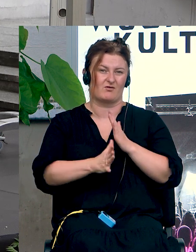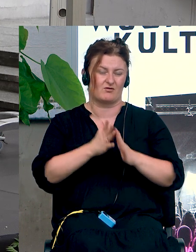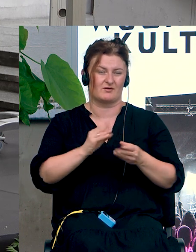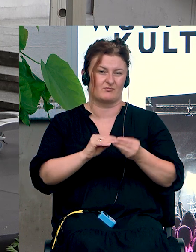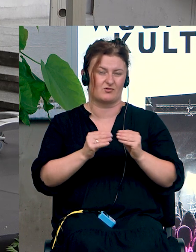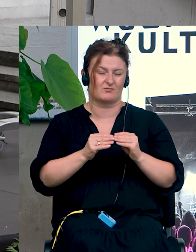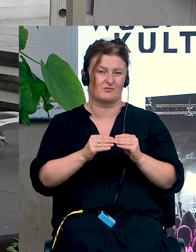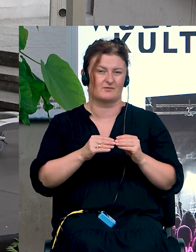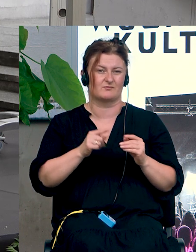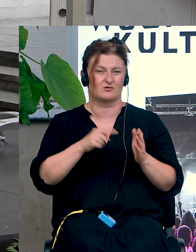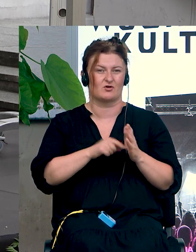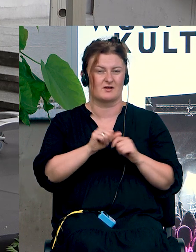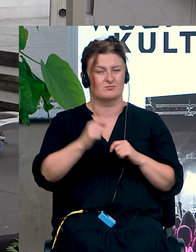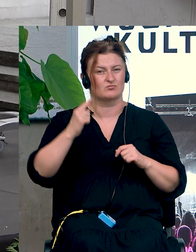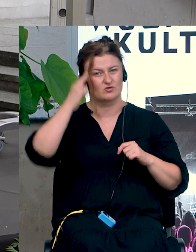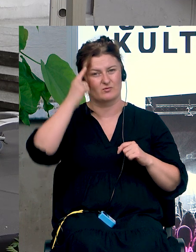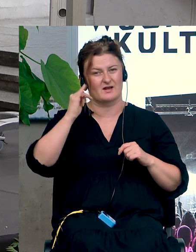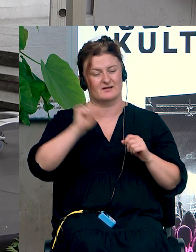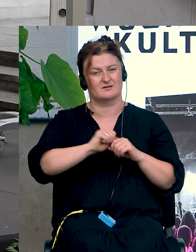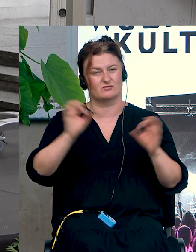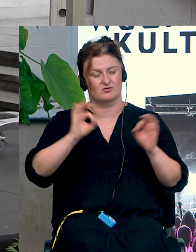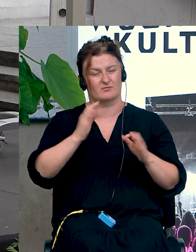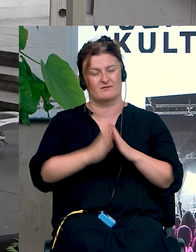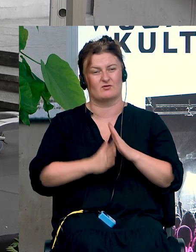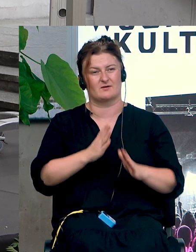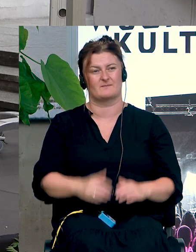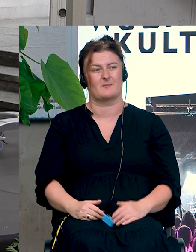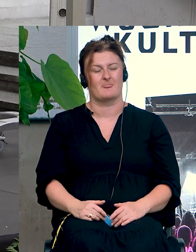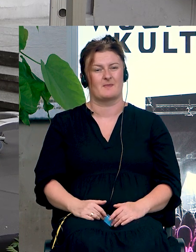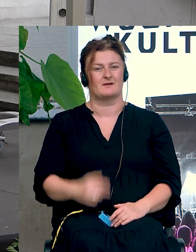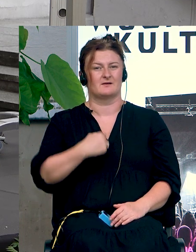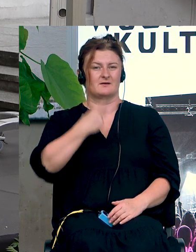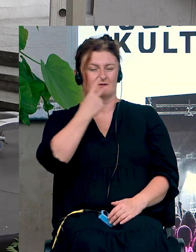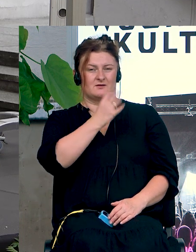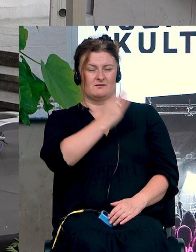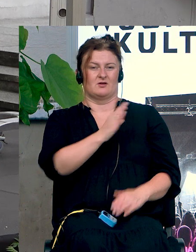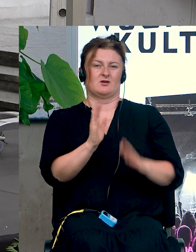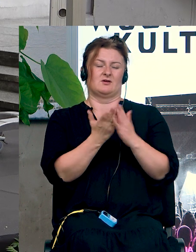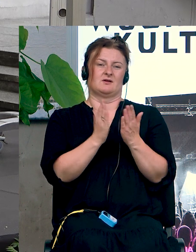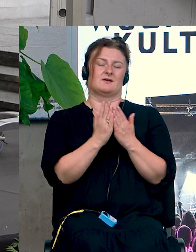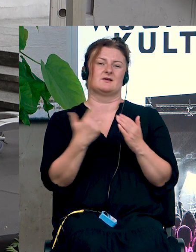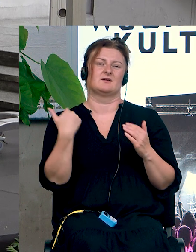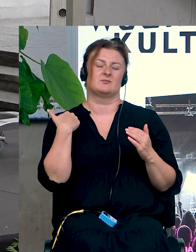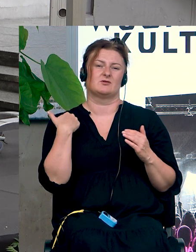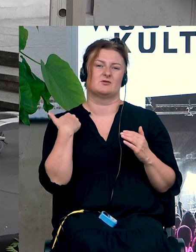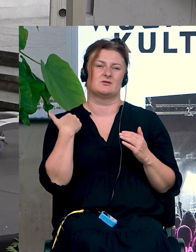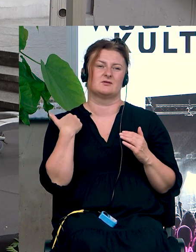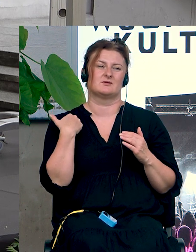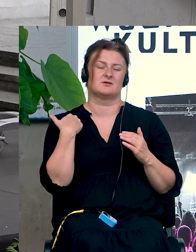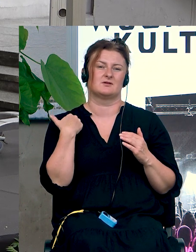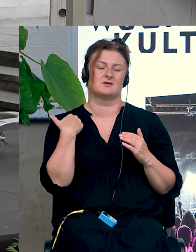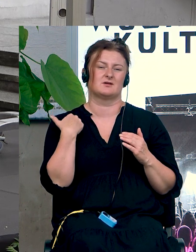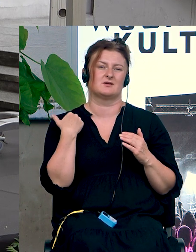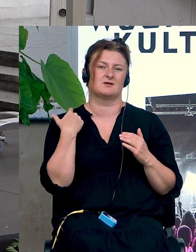війна. Тоді ж в 2015 року, то бачу, що твоя книжка була... logo właśnie tej